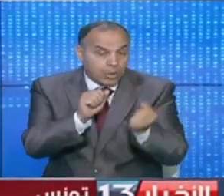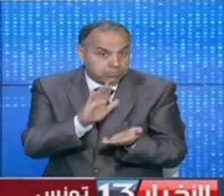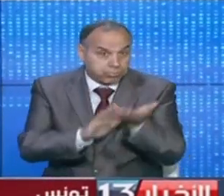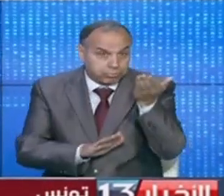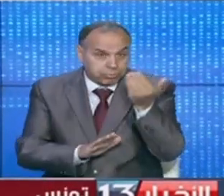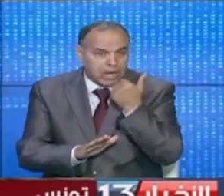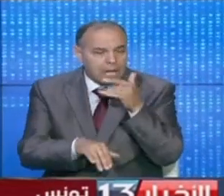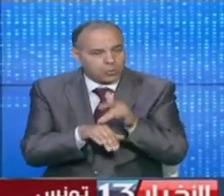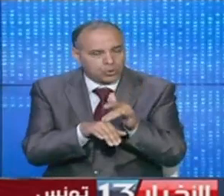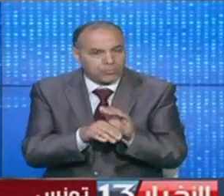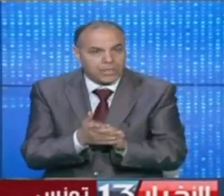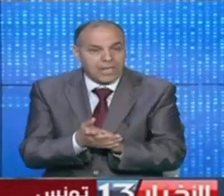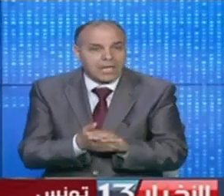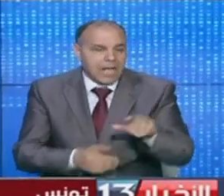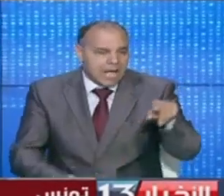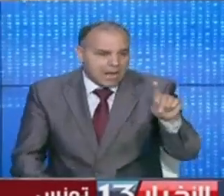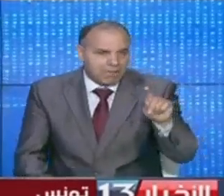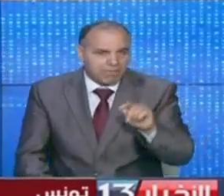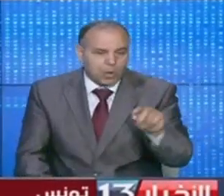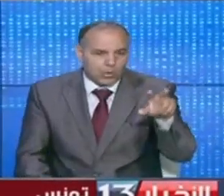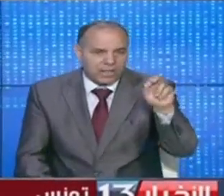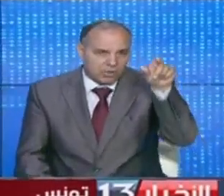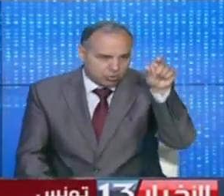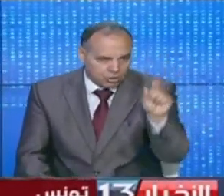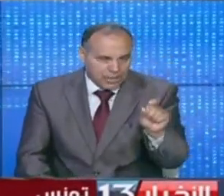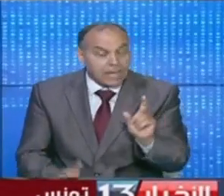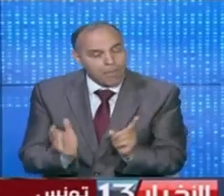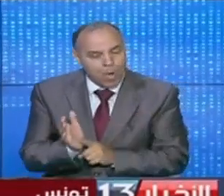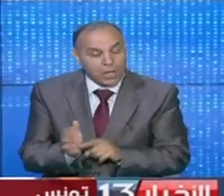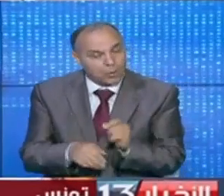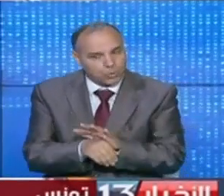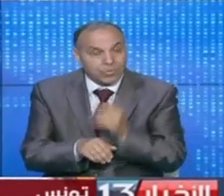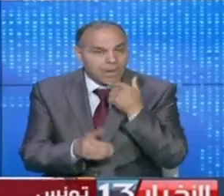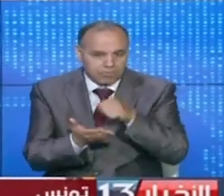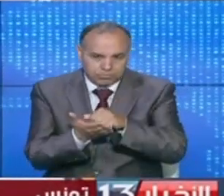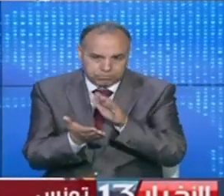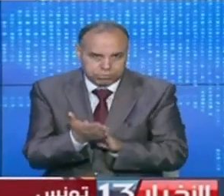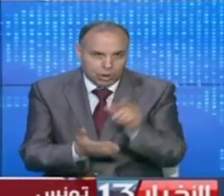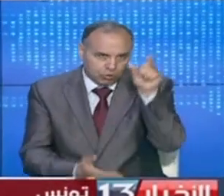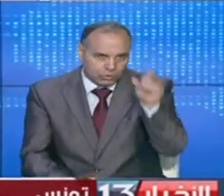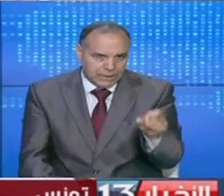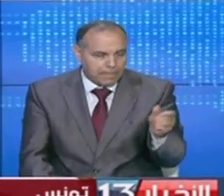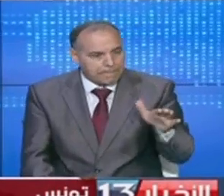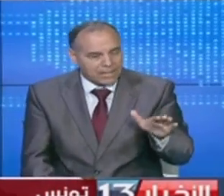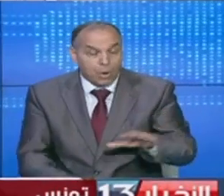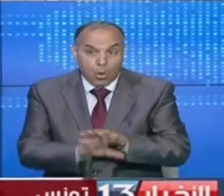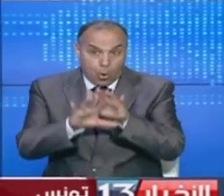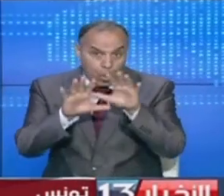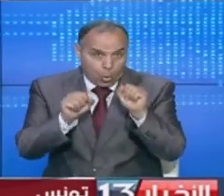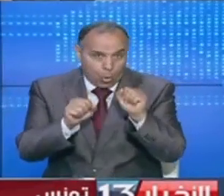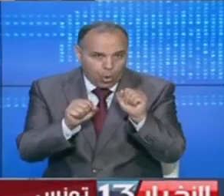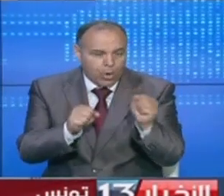الجملي للاصابه الى الف وثلاثين حاله مؤكده مع تسجيل حاله وفاه ليصبح بذلك